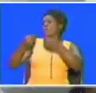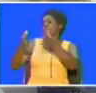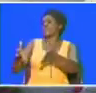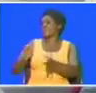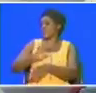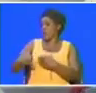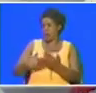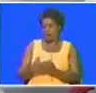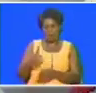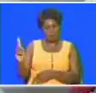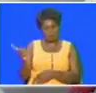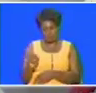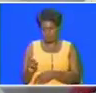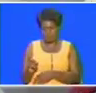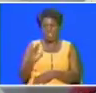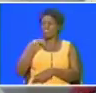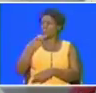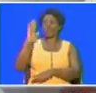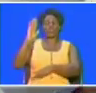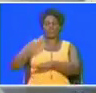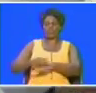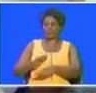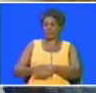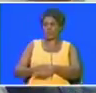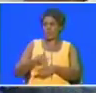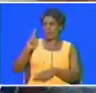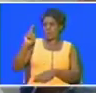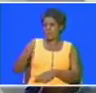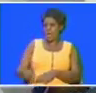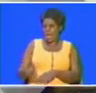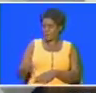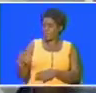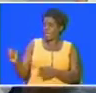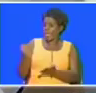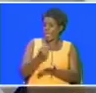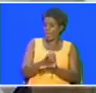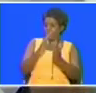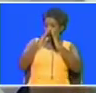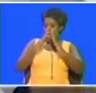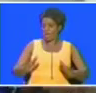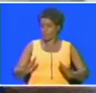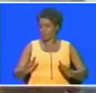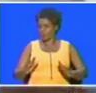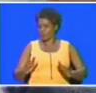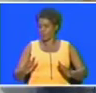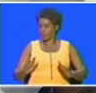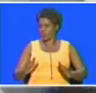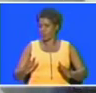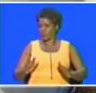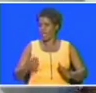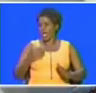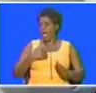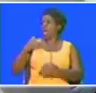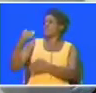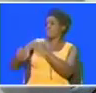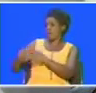wangu na kumwangalia mume wangu. Haifai hata kidogo. Kwa hivyo lazima hao wenye kuandika wafanyikazi wa pale nyumbani, ikiwa ni house girl, ikiwa ni house boy, weka